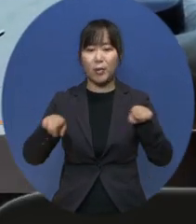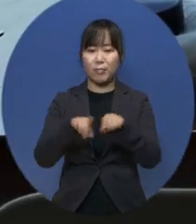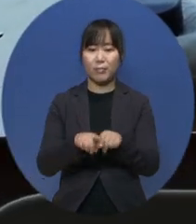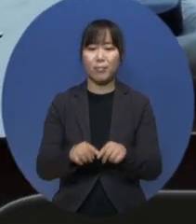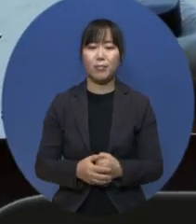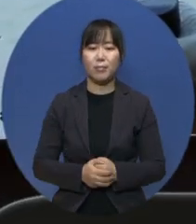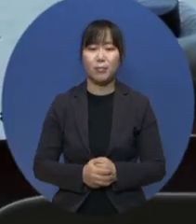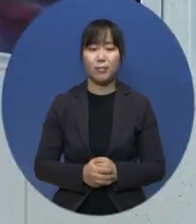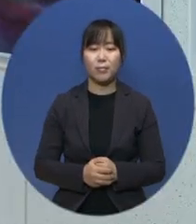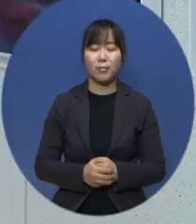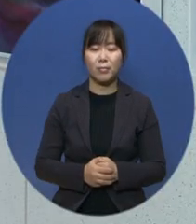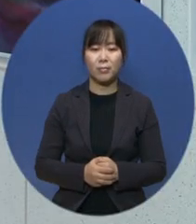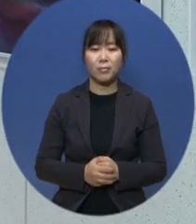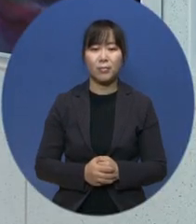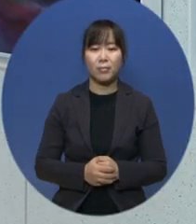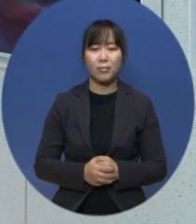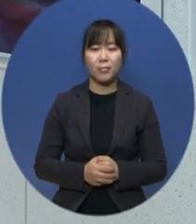있습니다.